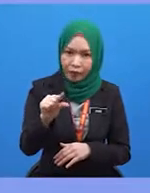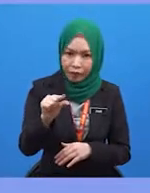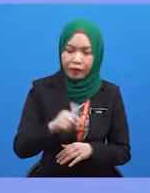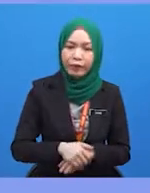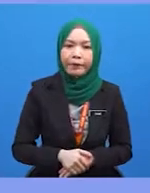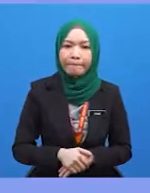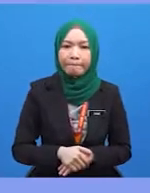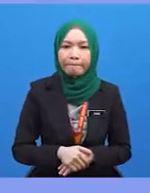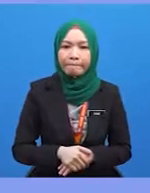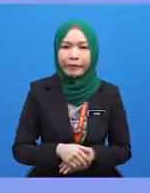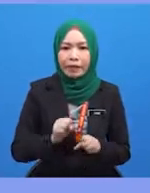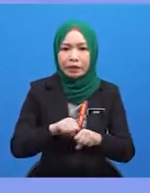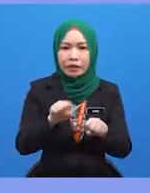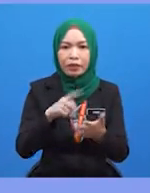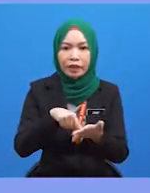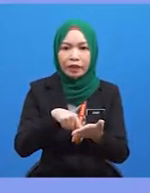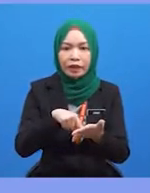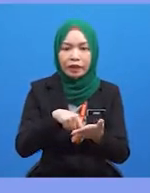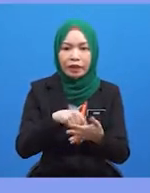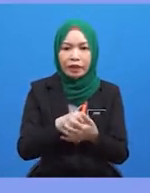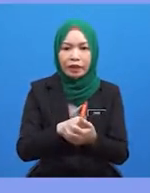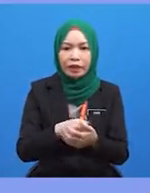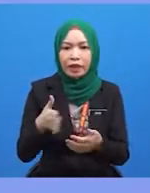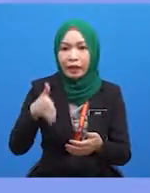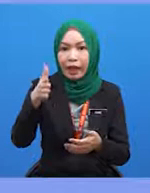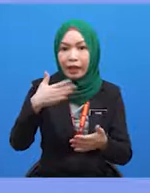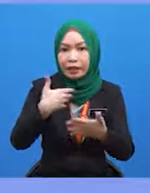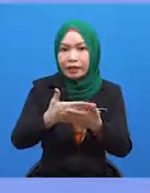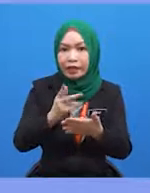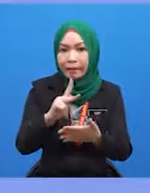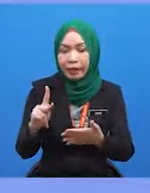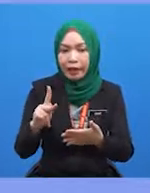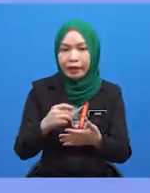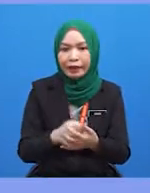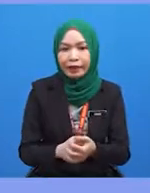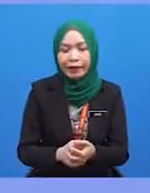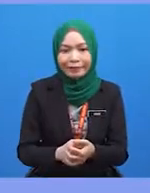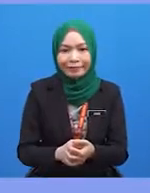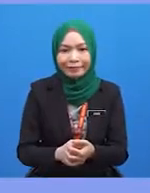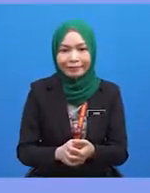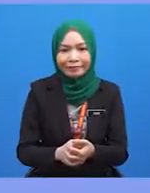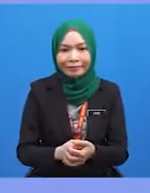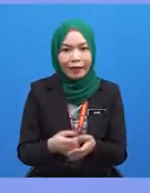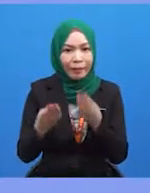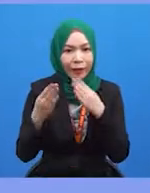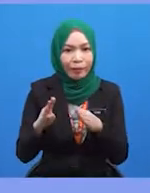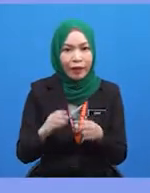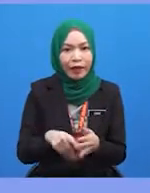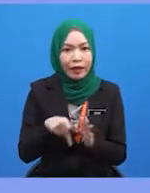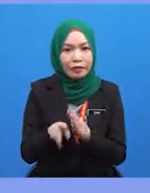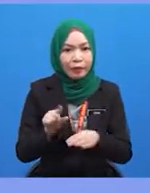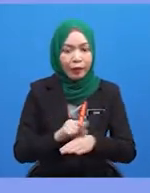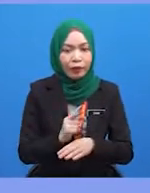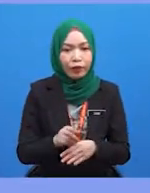Saluran pengedaran ini akan menyampaikan maklum balas pengguna kepada usahawan kerana